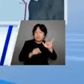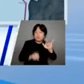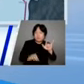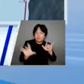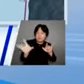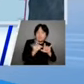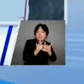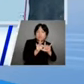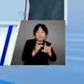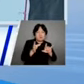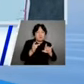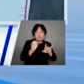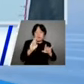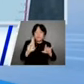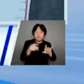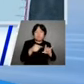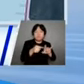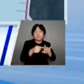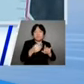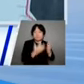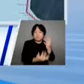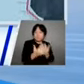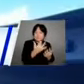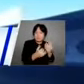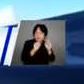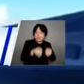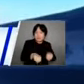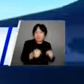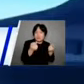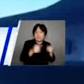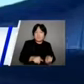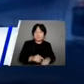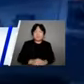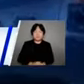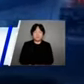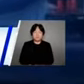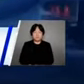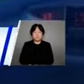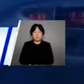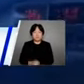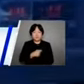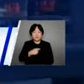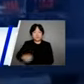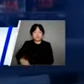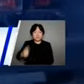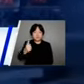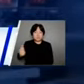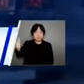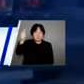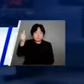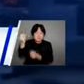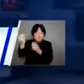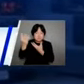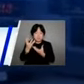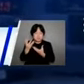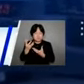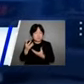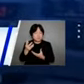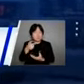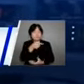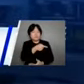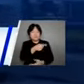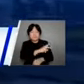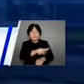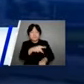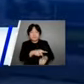pwedeng masunog pati yung ating aircraft. Giit ng Southern Theater Command ng China, illegal at nakakaapekto sa kanilang pagsasanay at